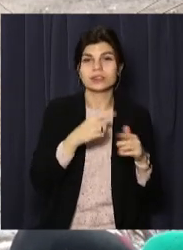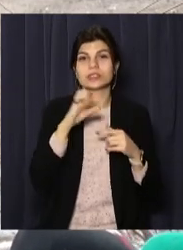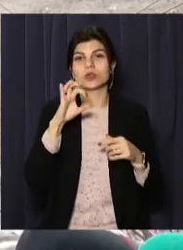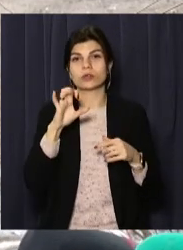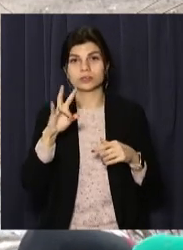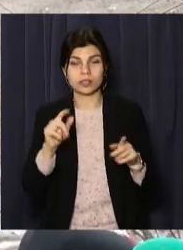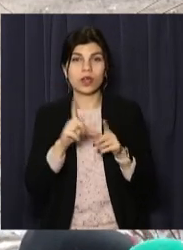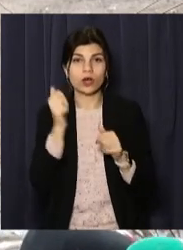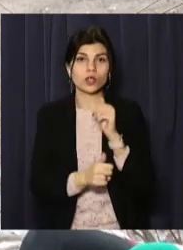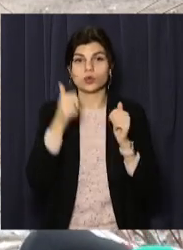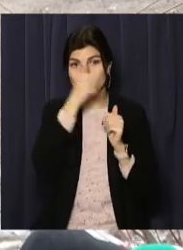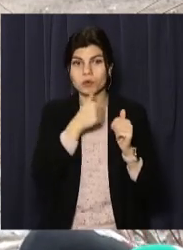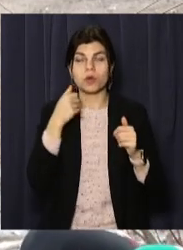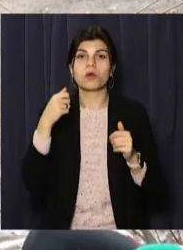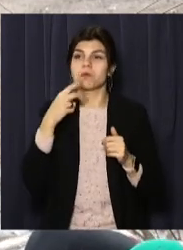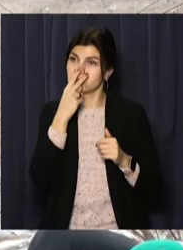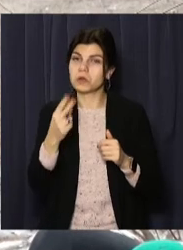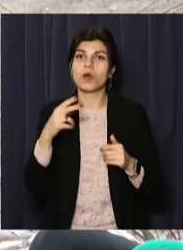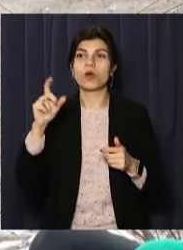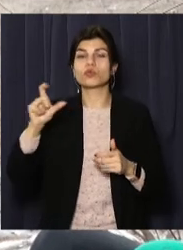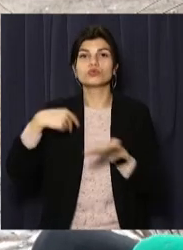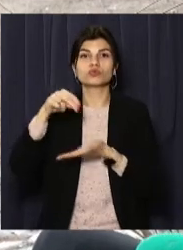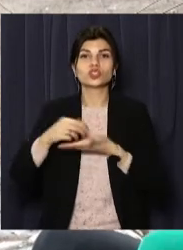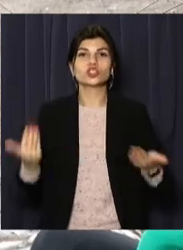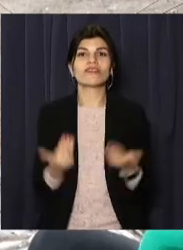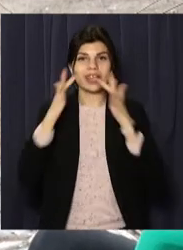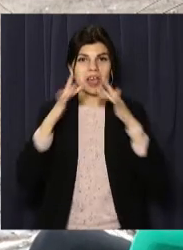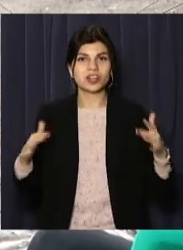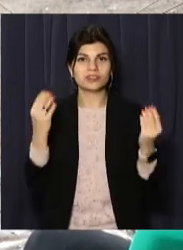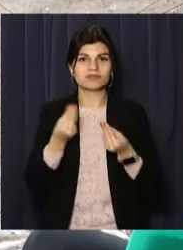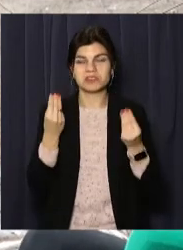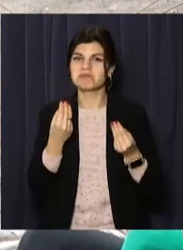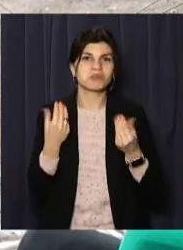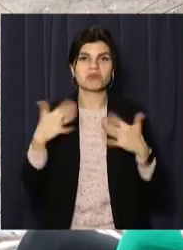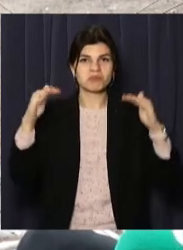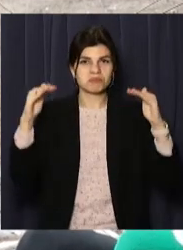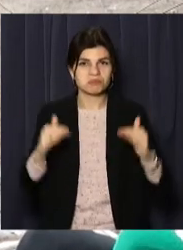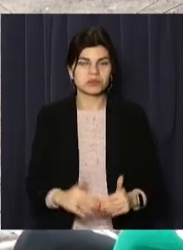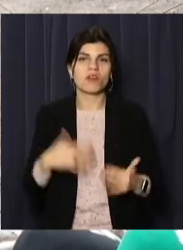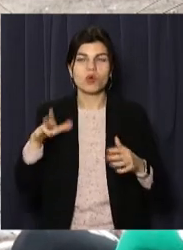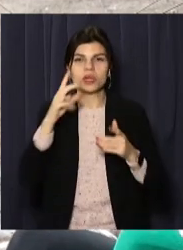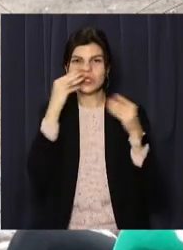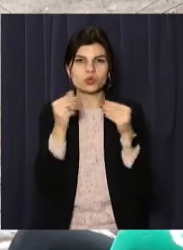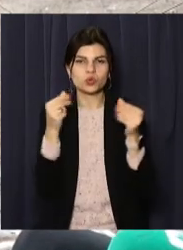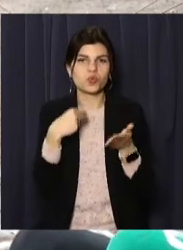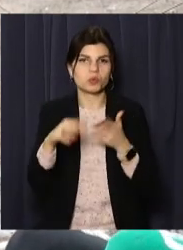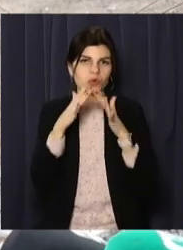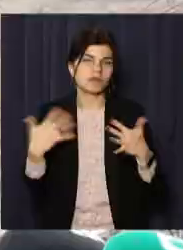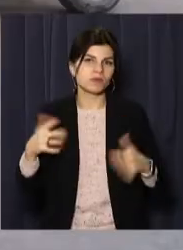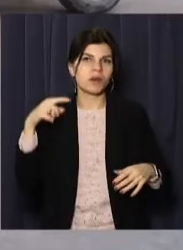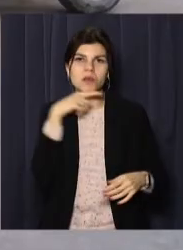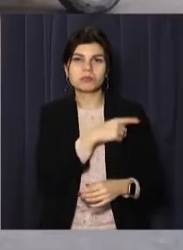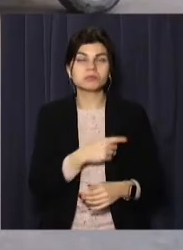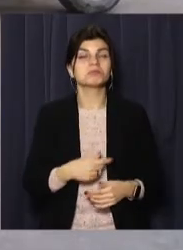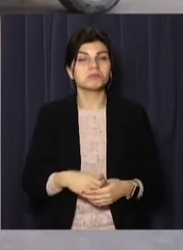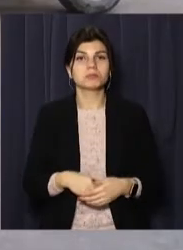каждым годом тенденция к покупке живых растений уменьшается, поэтому с каждым годом подобных елок будет становиться меньше.